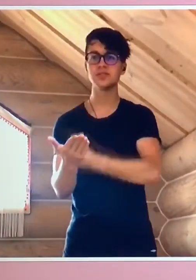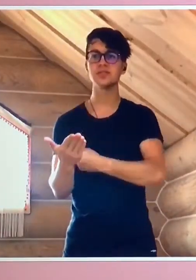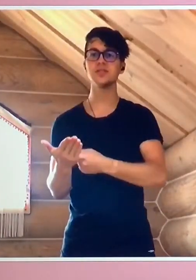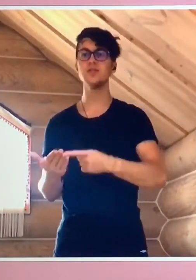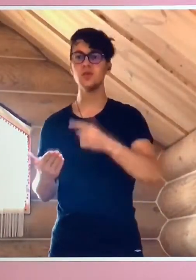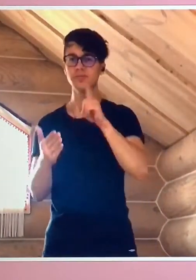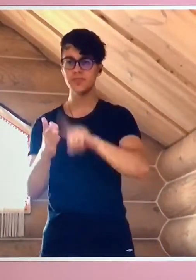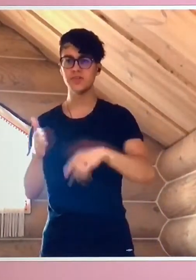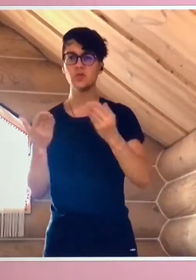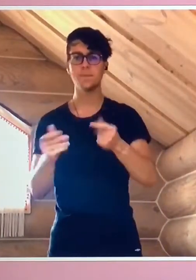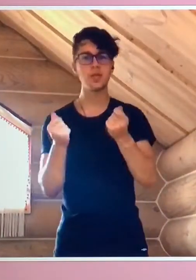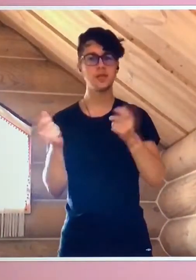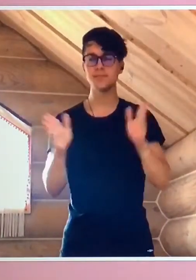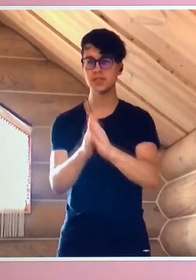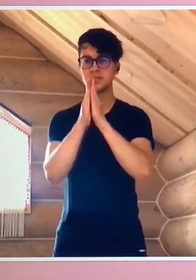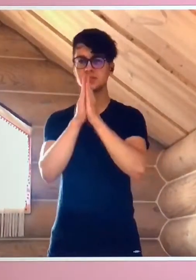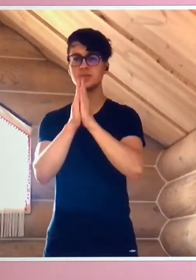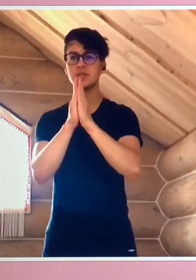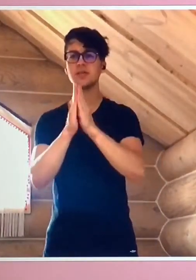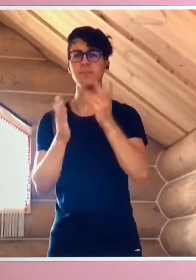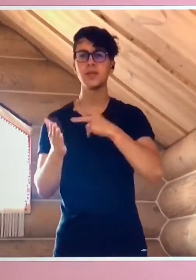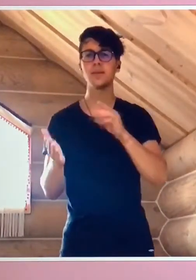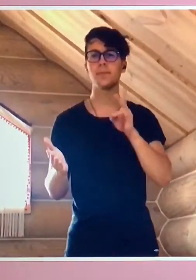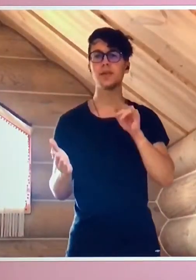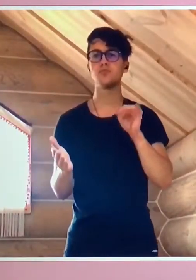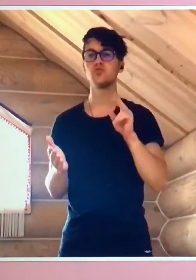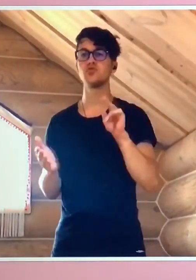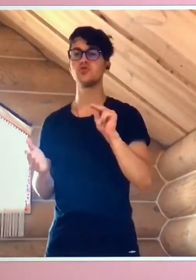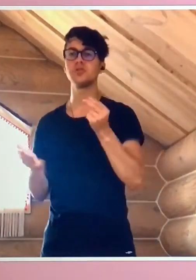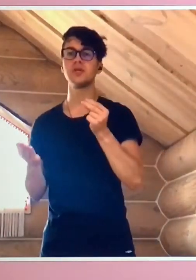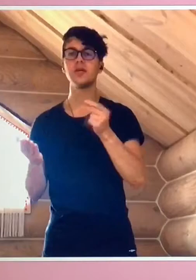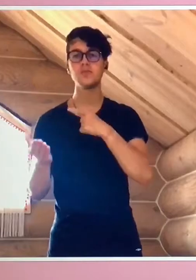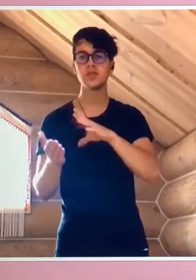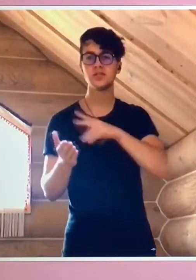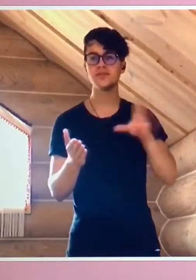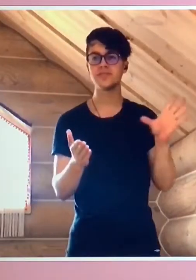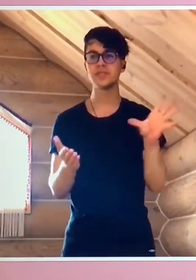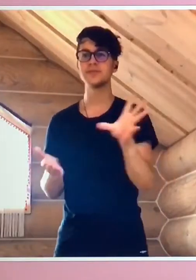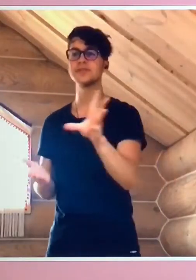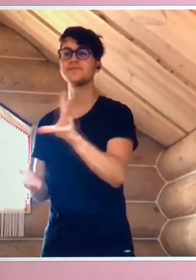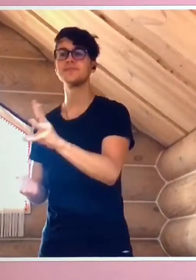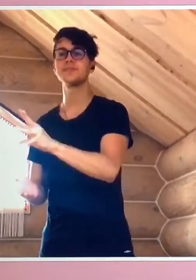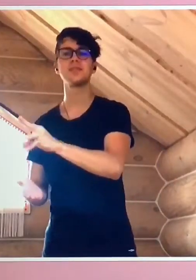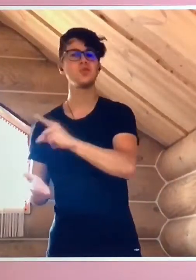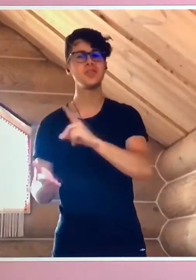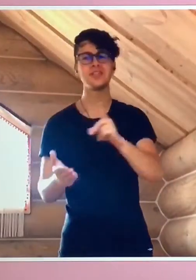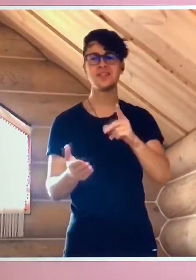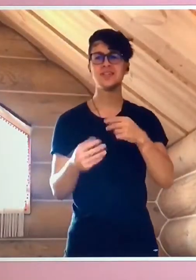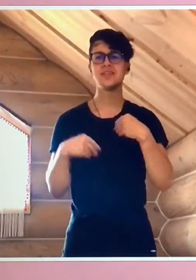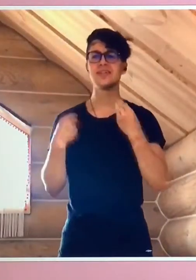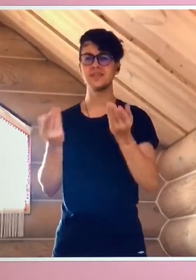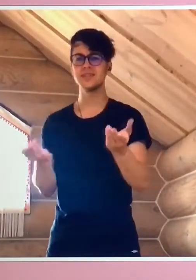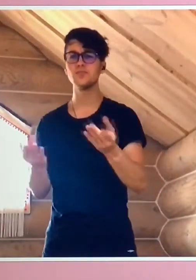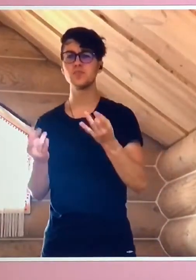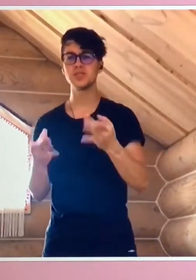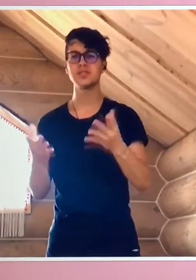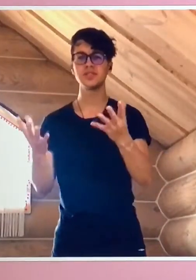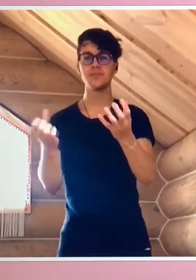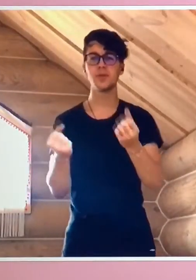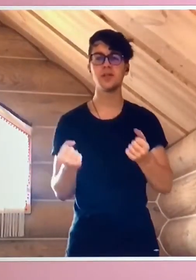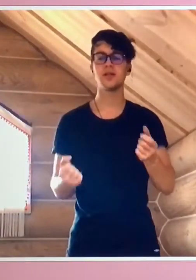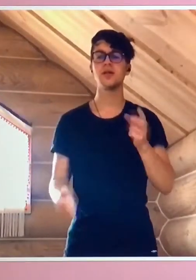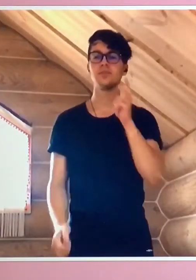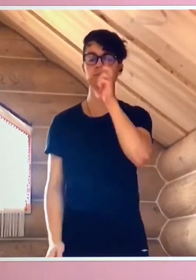бабки и силы, я в тебя верил, но мало молился. Ты моя bad bitch, ты была для меня всем бич. Но все то, что ты мне дала, бич,